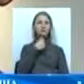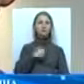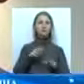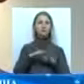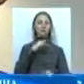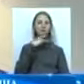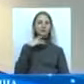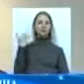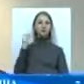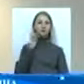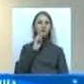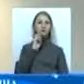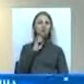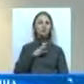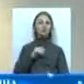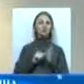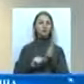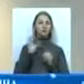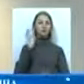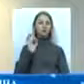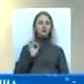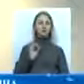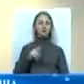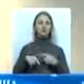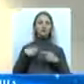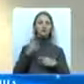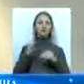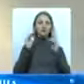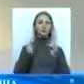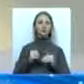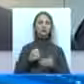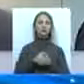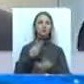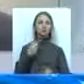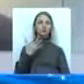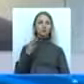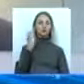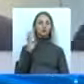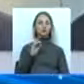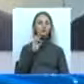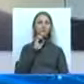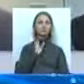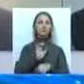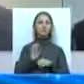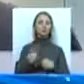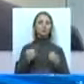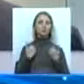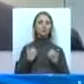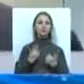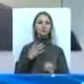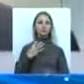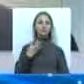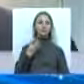бірақ технологиялық режимге шығу керек. Келесі 4-5 күннен кейін. Екі шапта сатылатын болады.